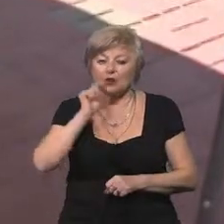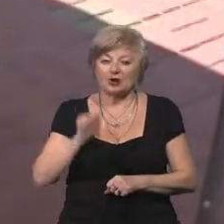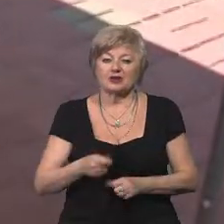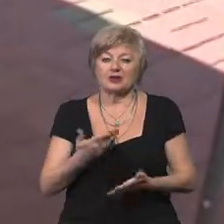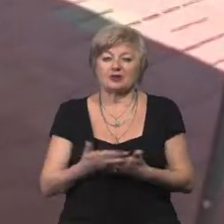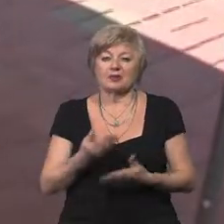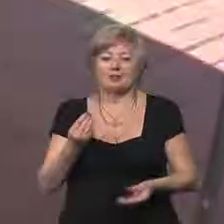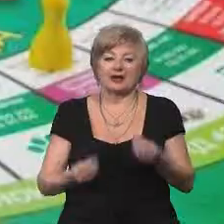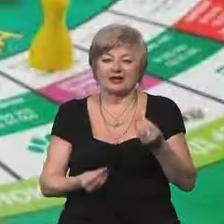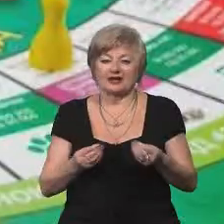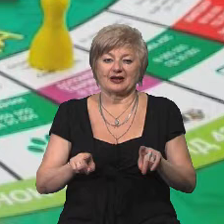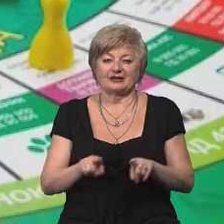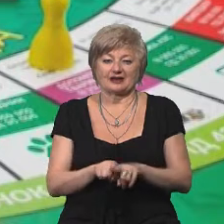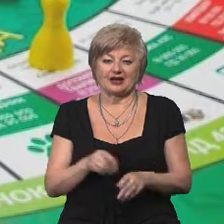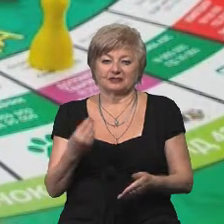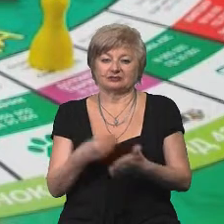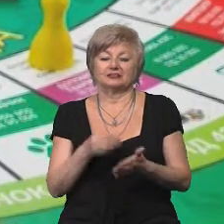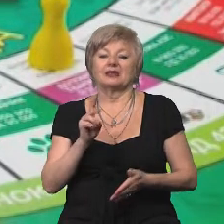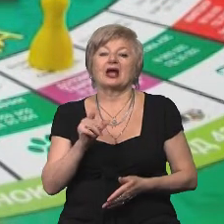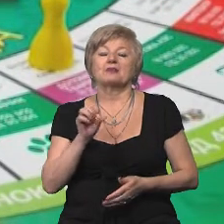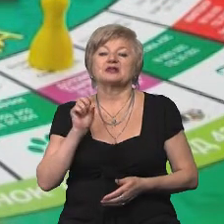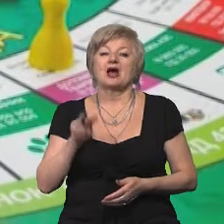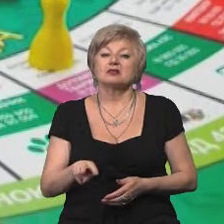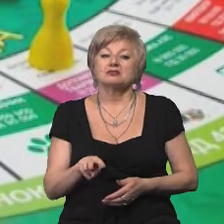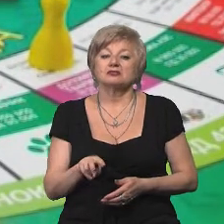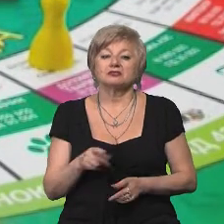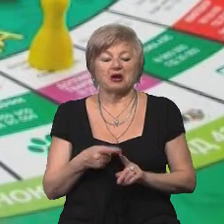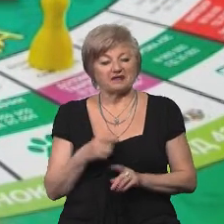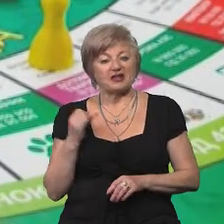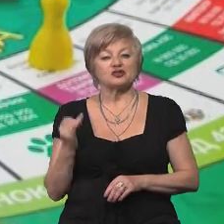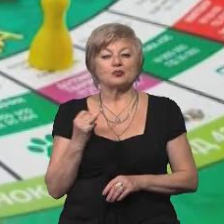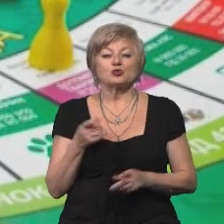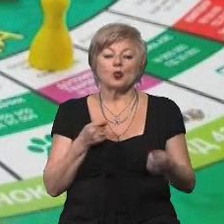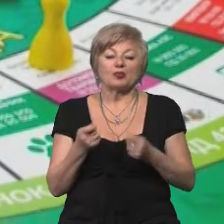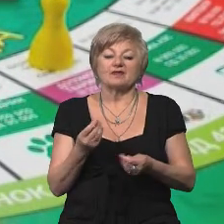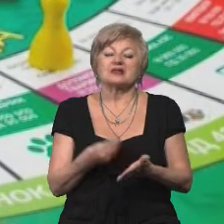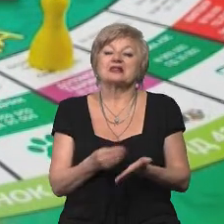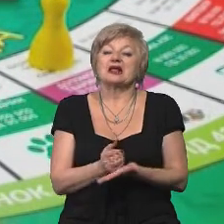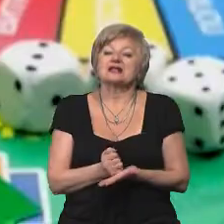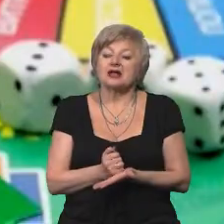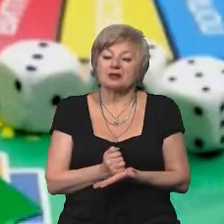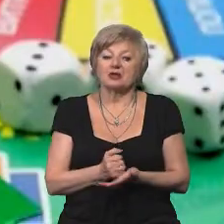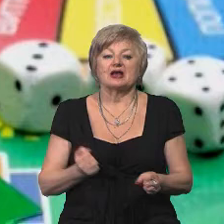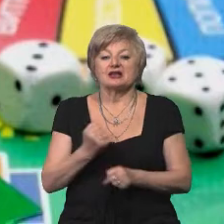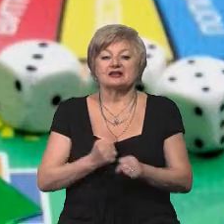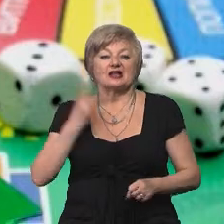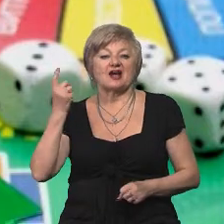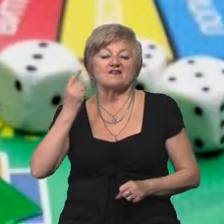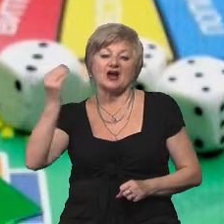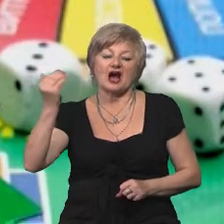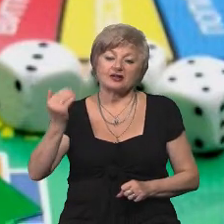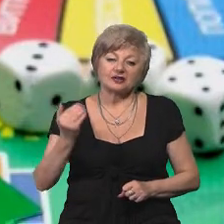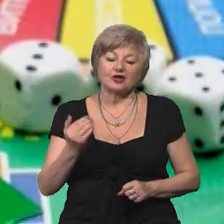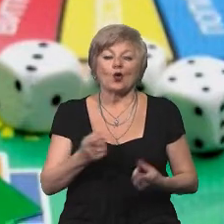гра «Життєвий капітал» – це соціально-економічний симулятор з управління ресурсами. Її розробили у Харківській